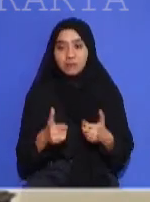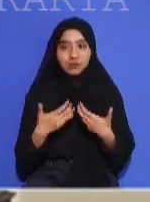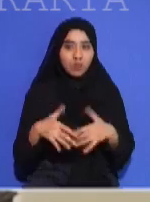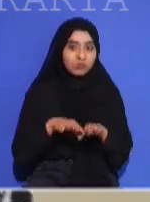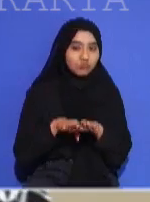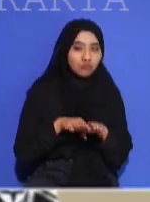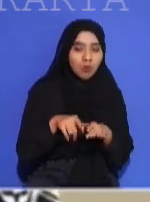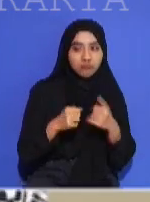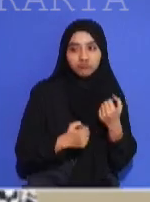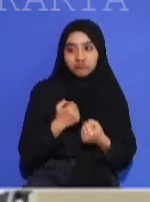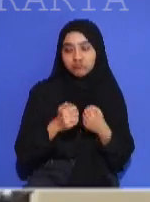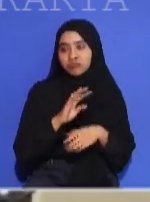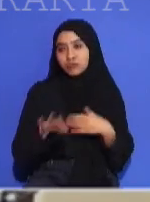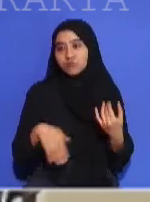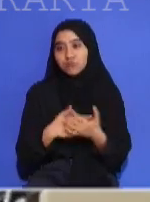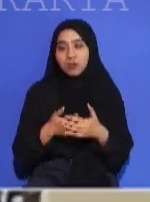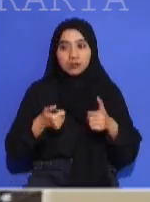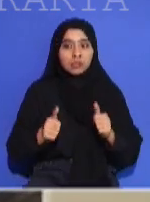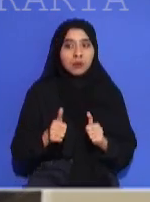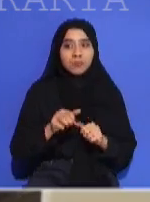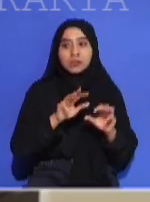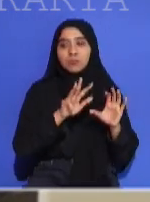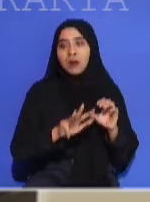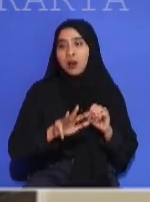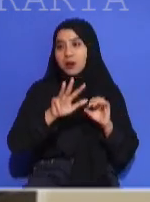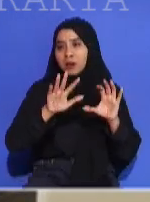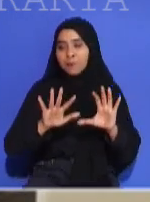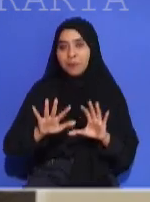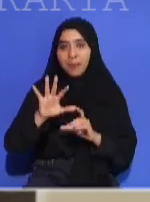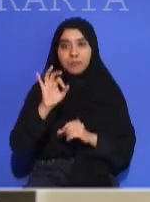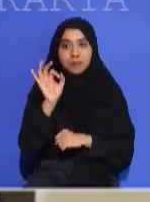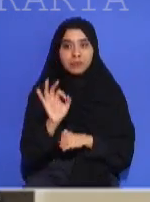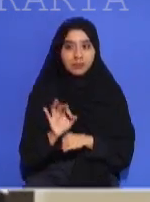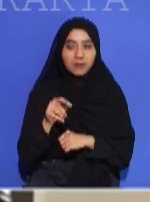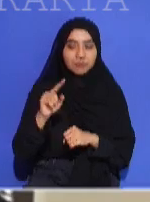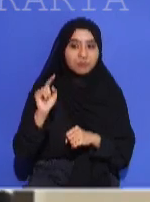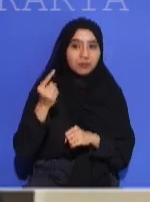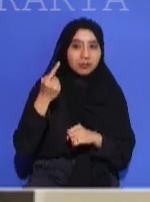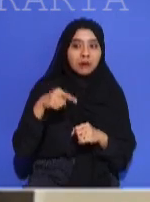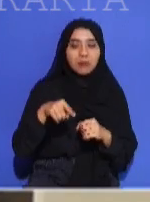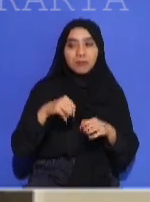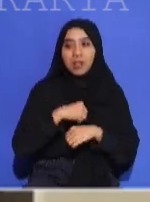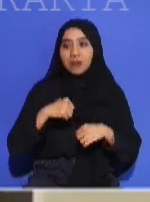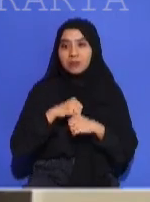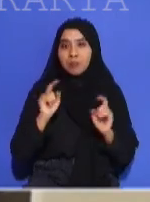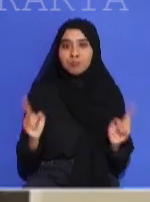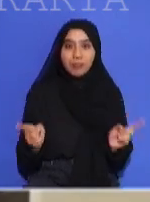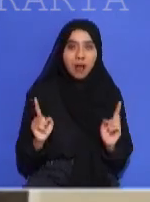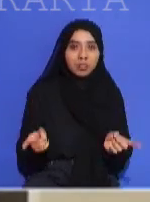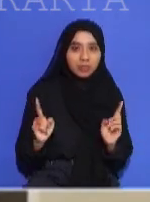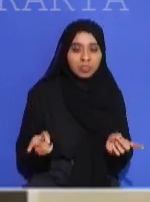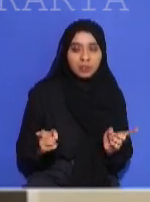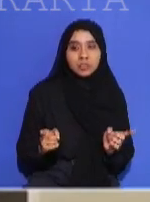tentunya kami sudah siap 95%, terutama atlet, pelatih, dan